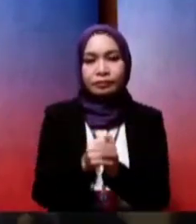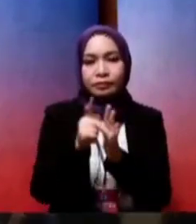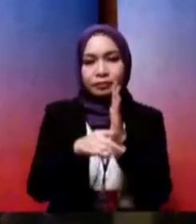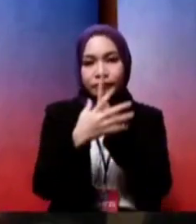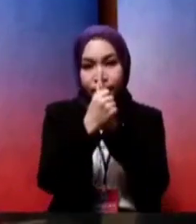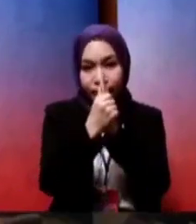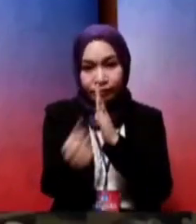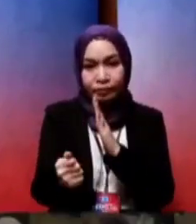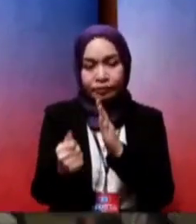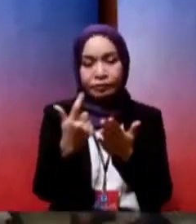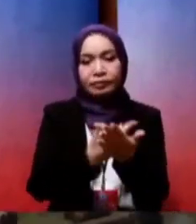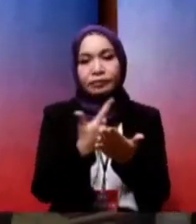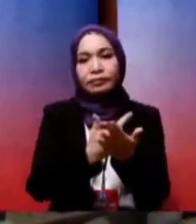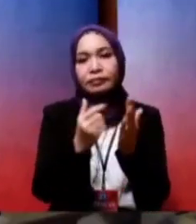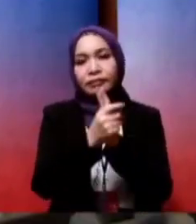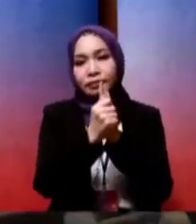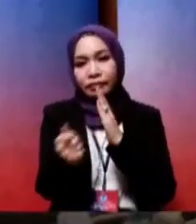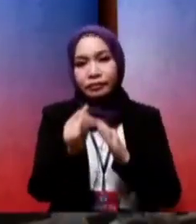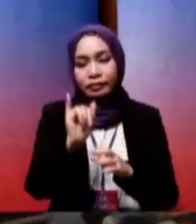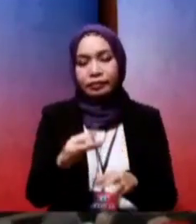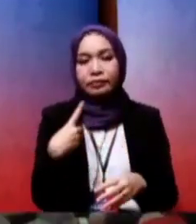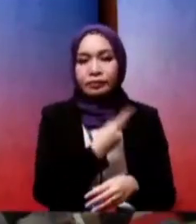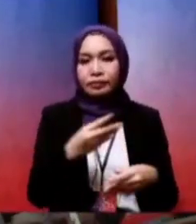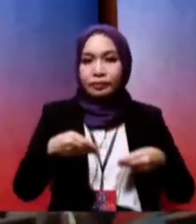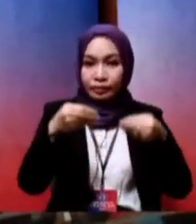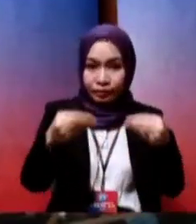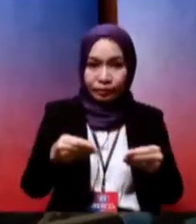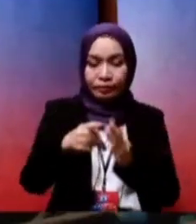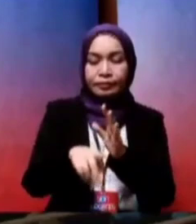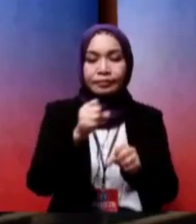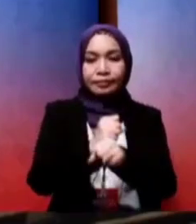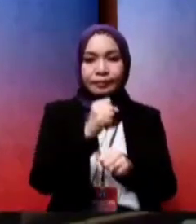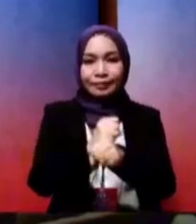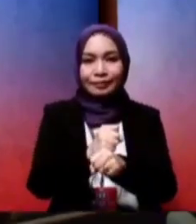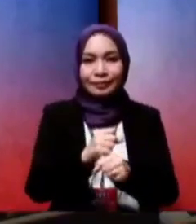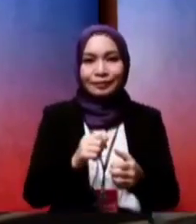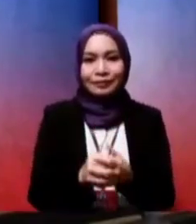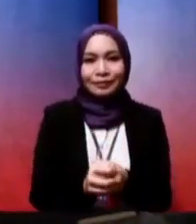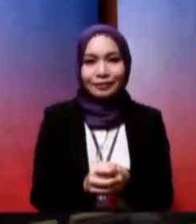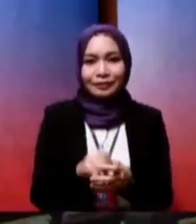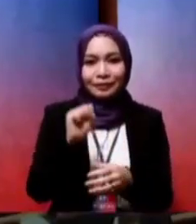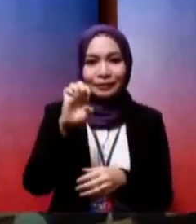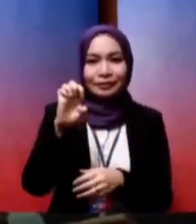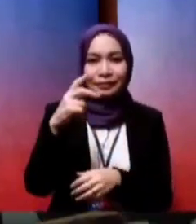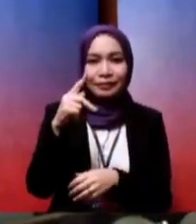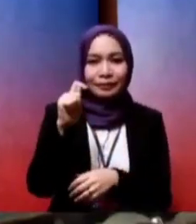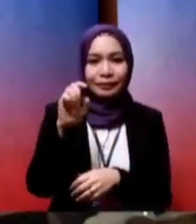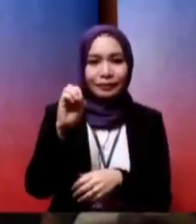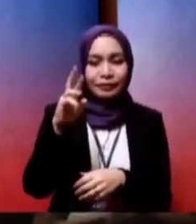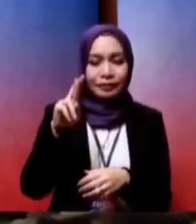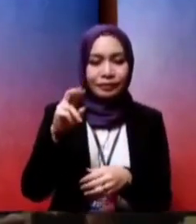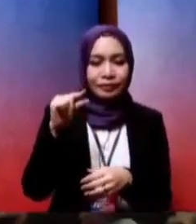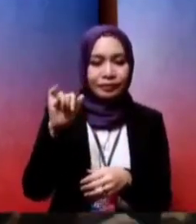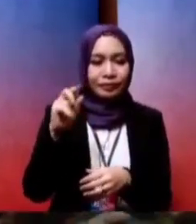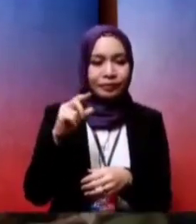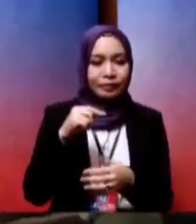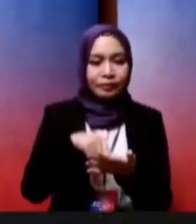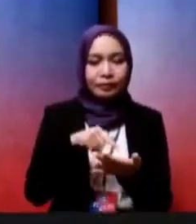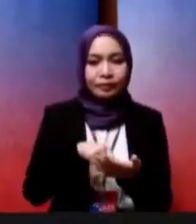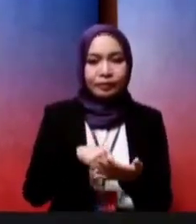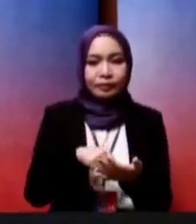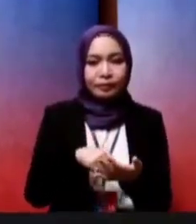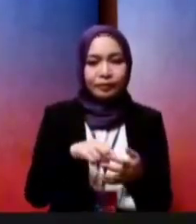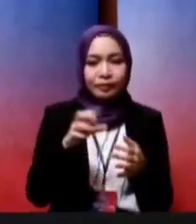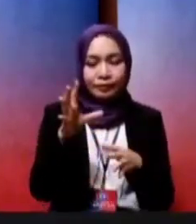kita berikan pekerja dalam sektor hari ini mampu mendapat bayaran gaji